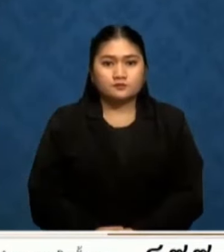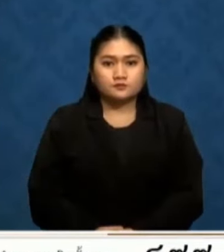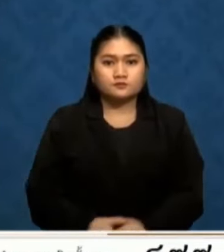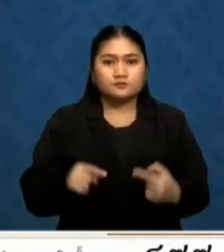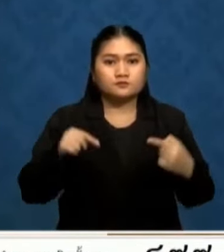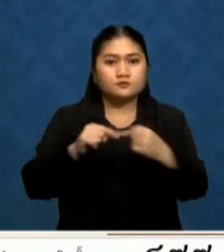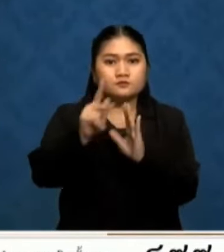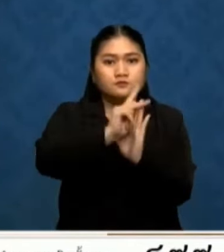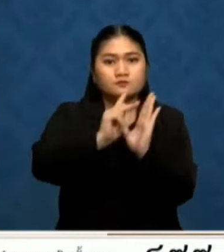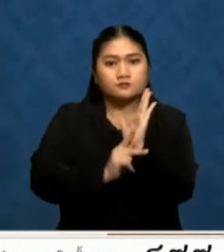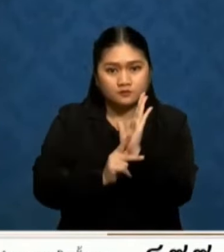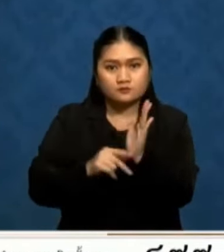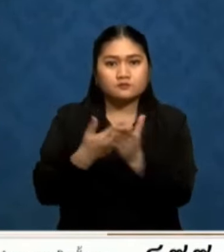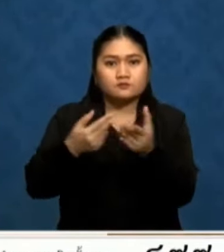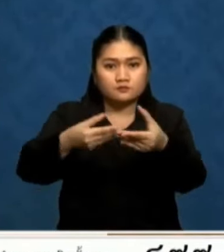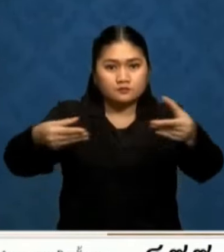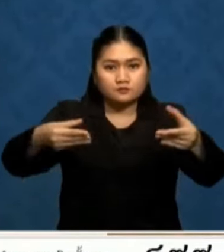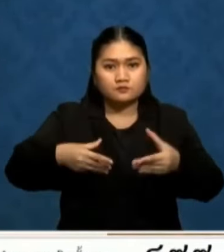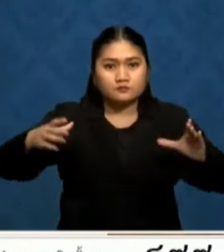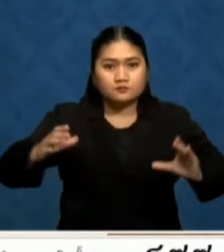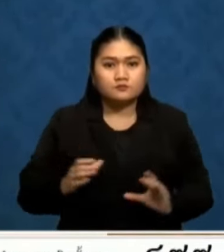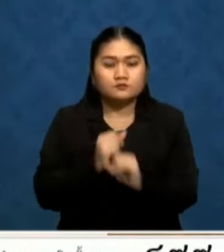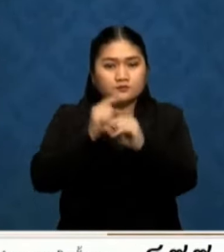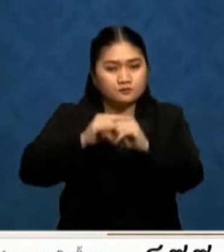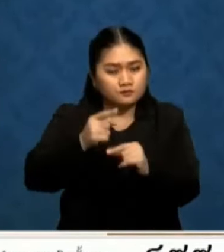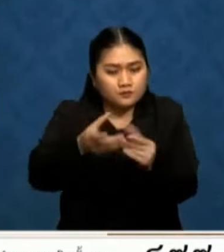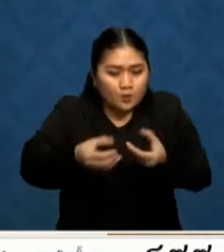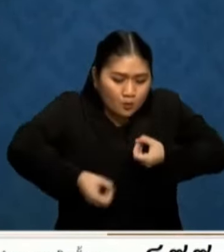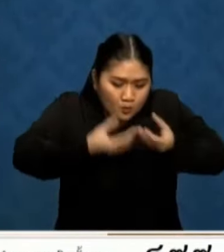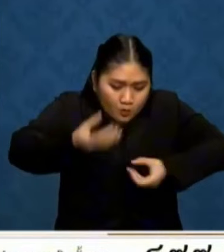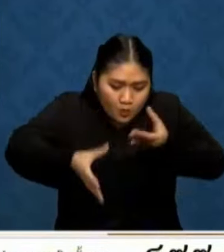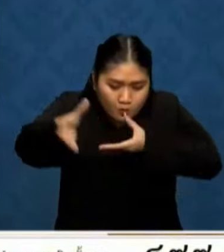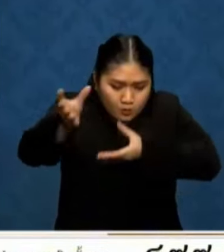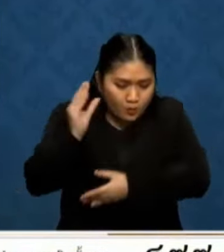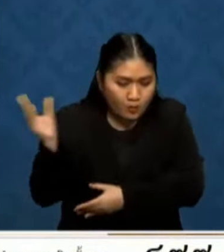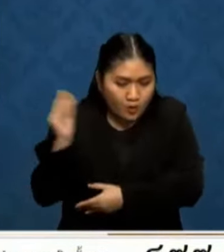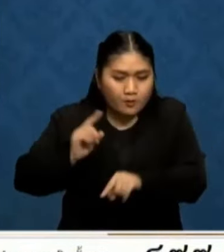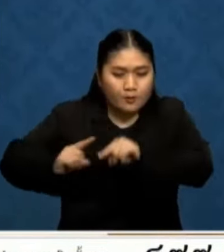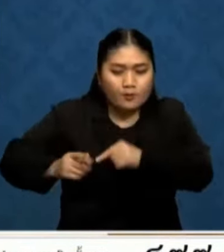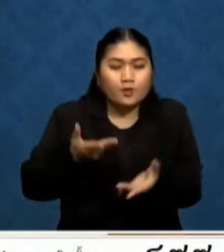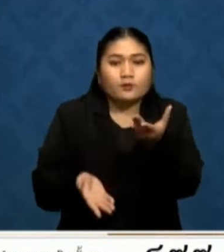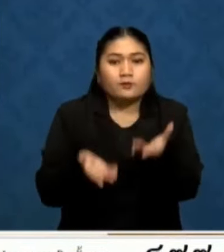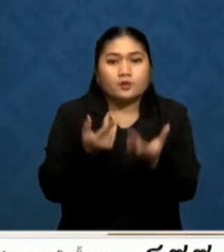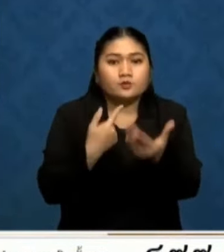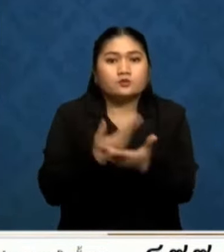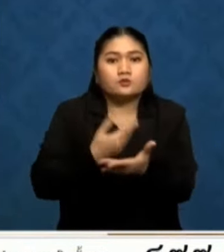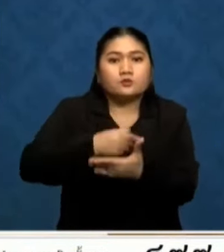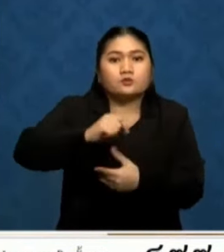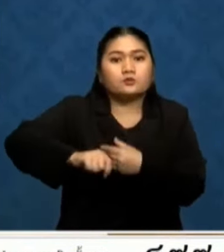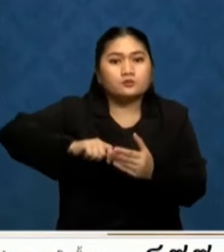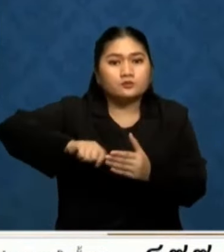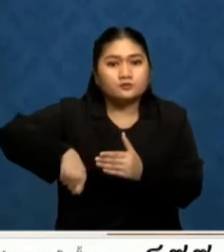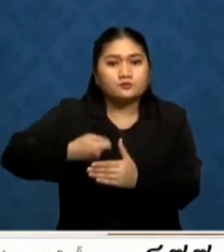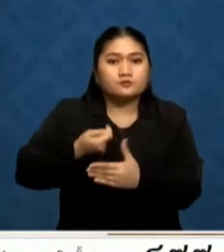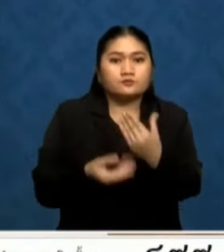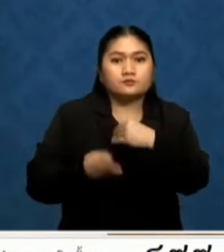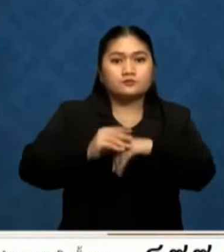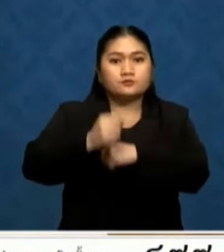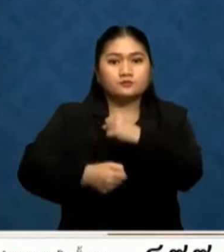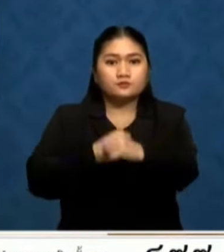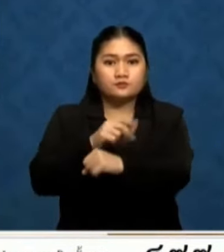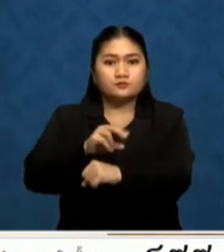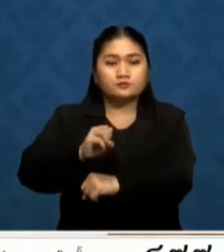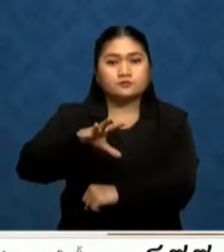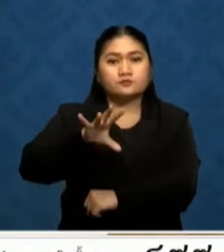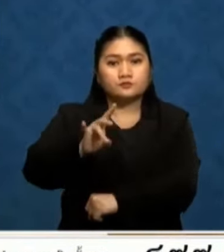จากกฎหมายและรายงานสรปผลการรบฟงคามคดเหนและการจัทำรางพชบันหังบประมาณรายจายเพิ่มเติมประจำปีงบประมาณพ.